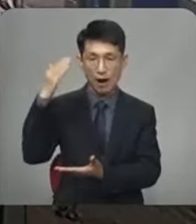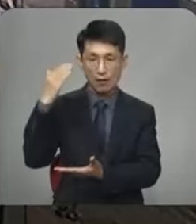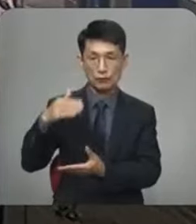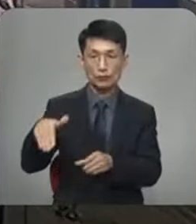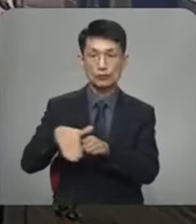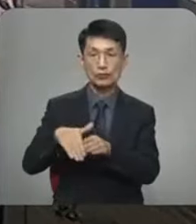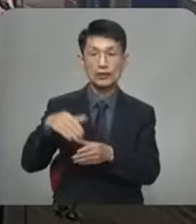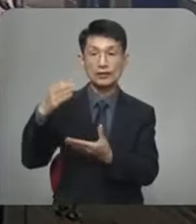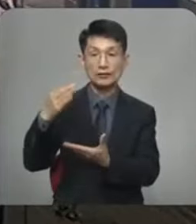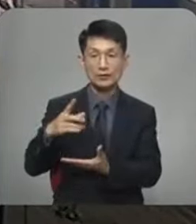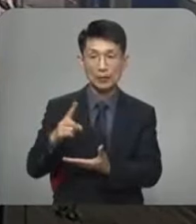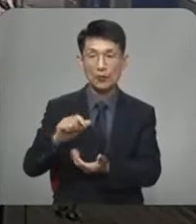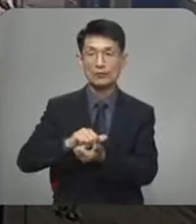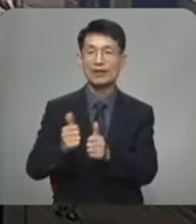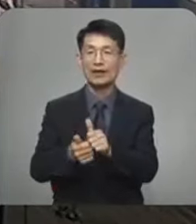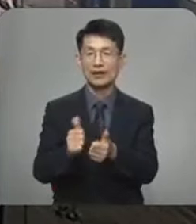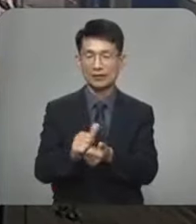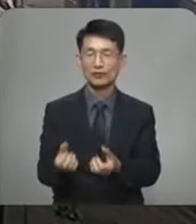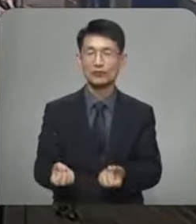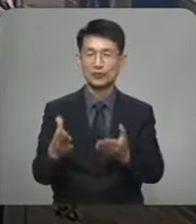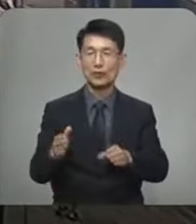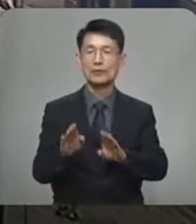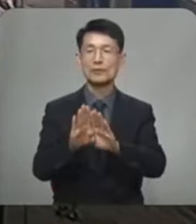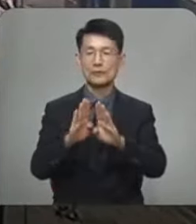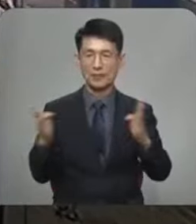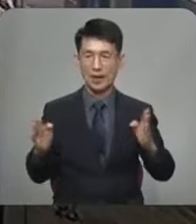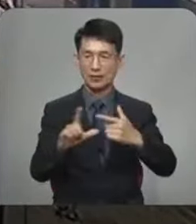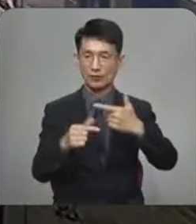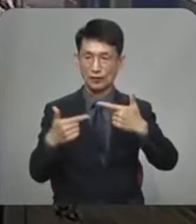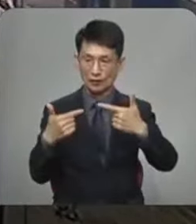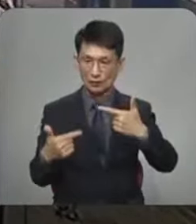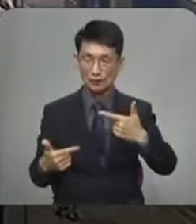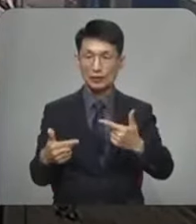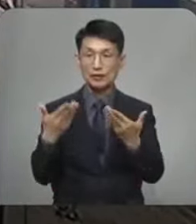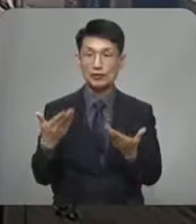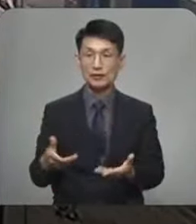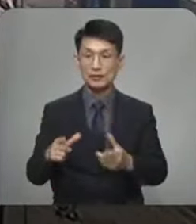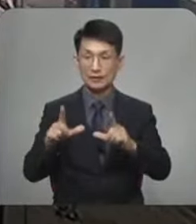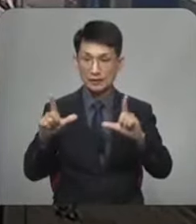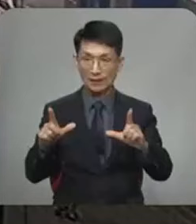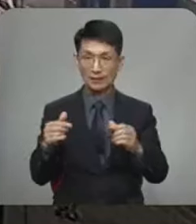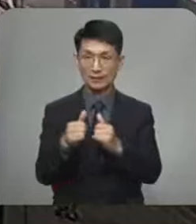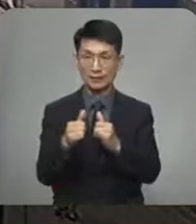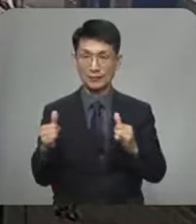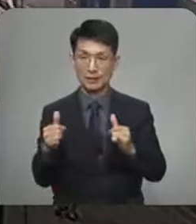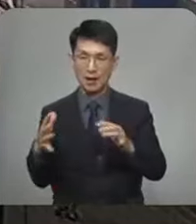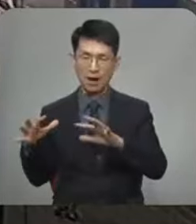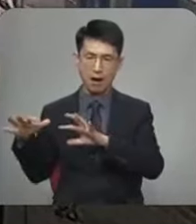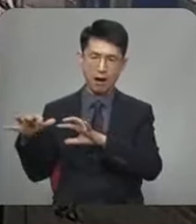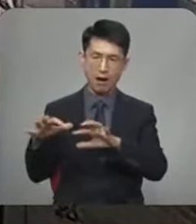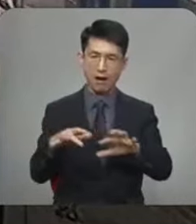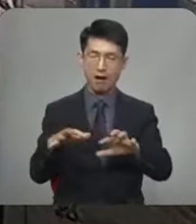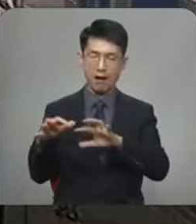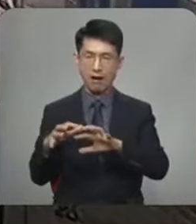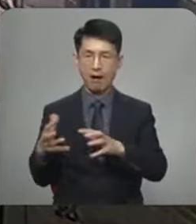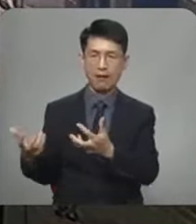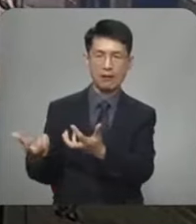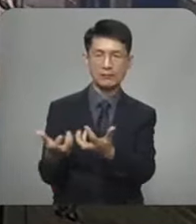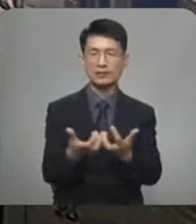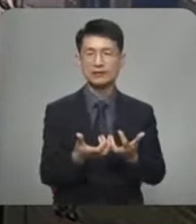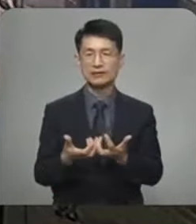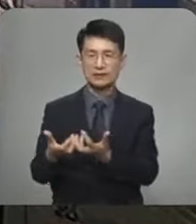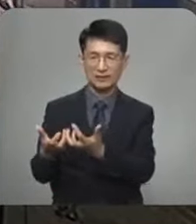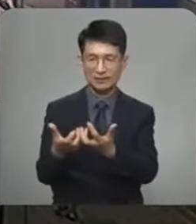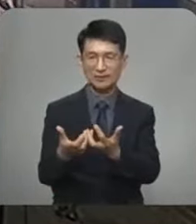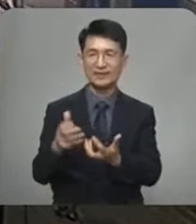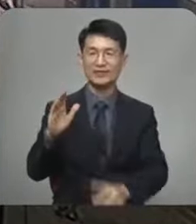단오제가 오늘 개막했습니다. 현충일인 공휴일에 시작하면서 축제장인 강릉 남대천 일대에 첫날부터 많은